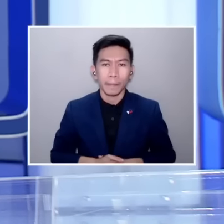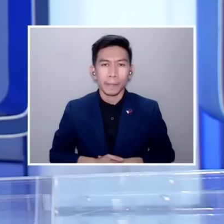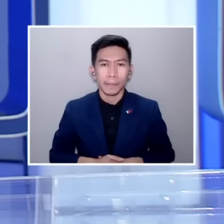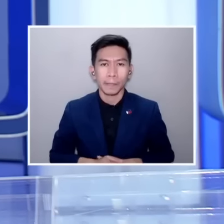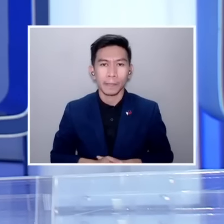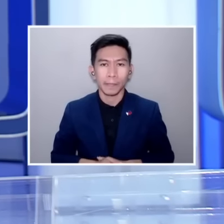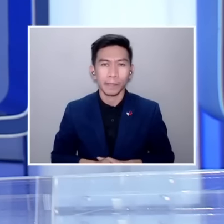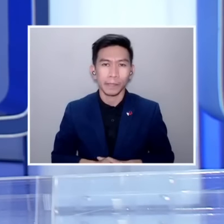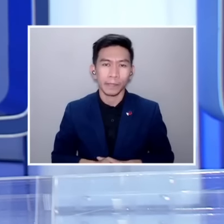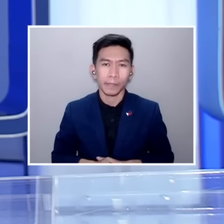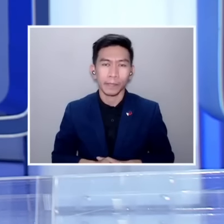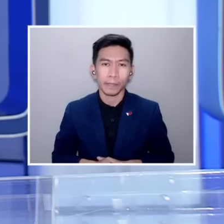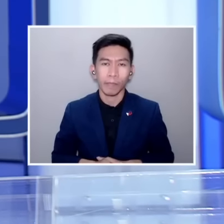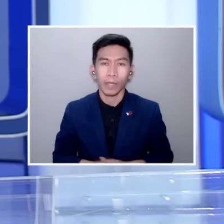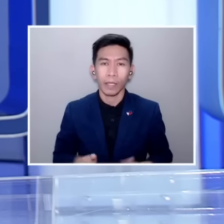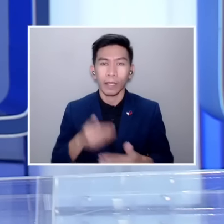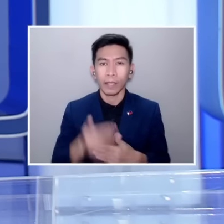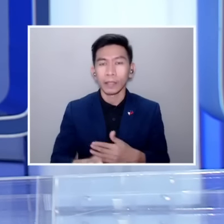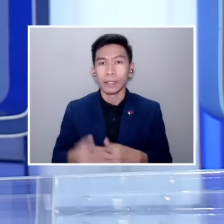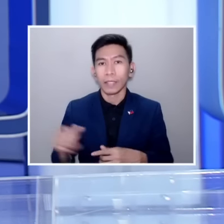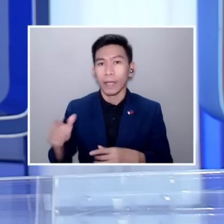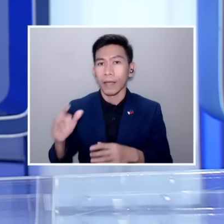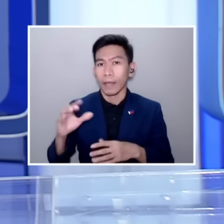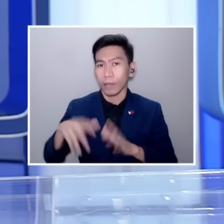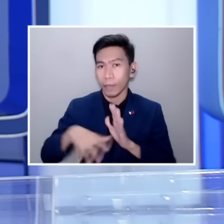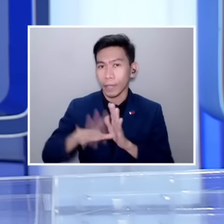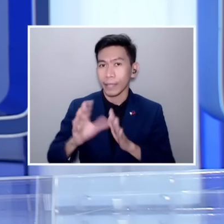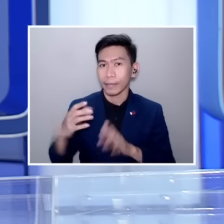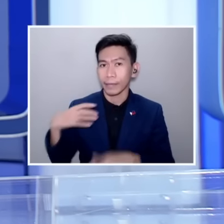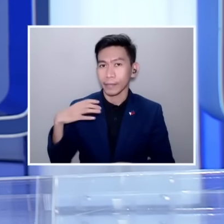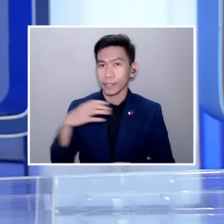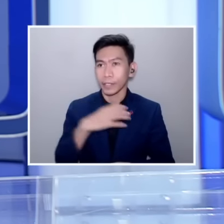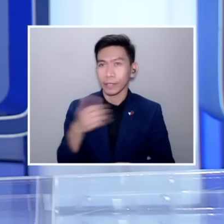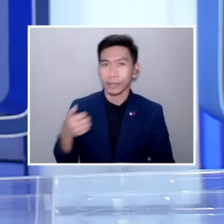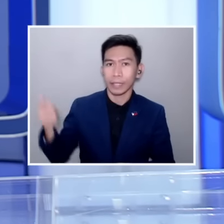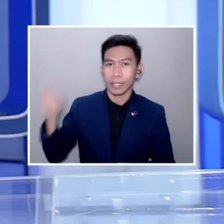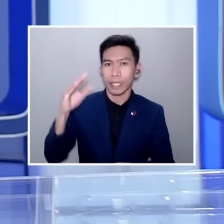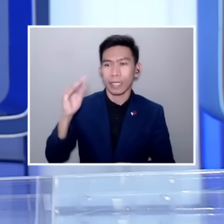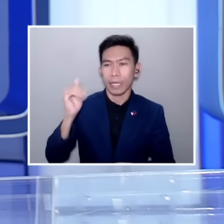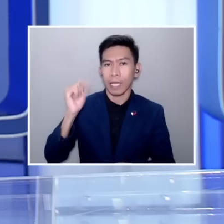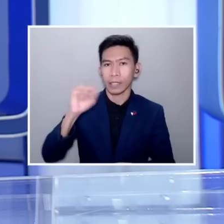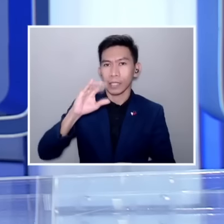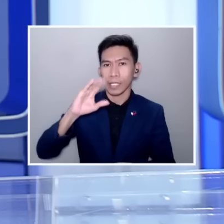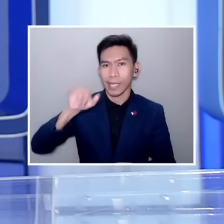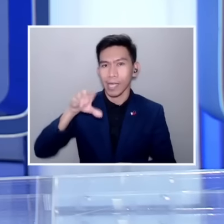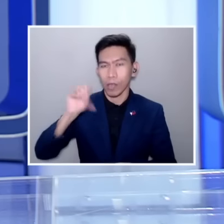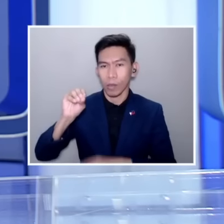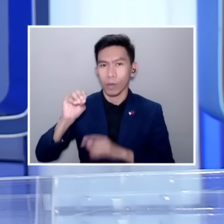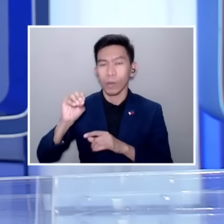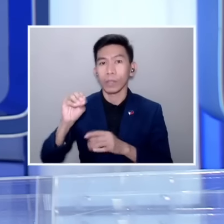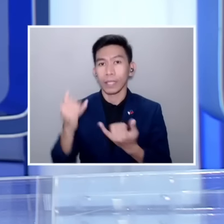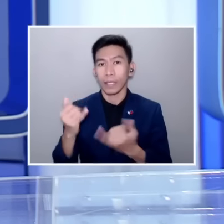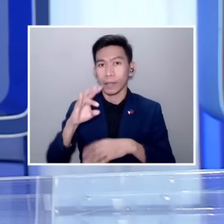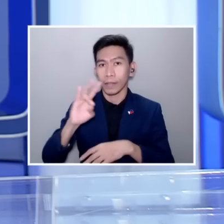Kapamilya, ayon po kay COMELEC Commissioner Marlon Cascuejo, as of 7 p.m., may